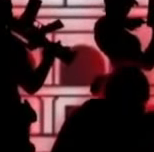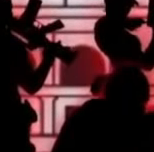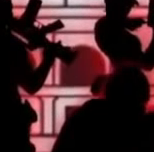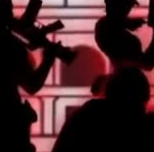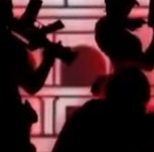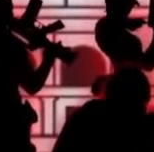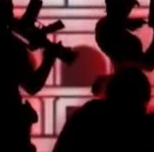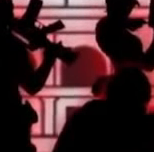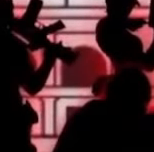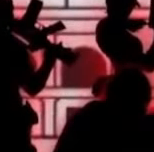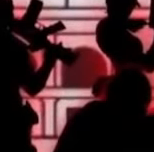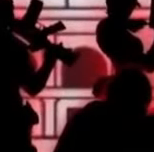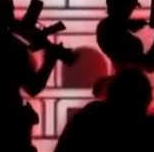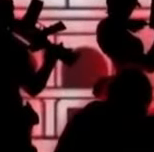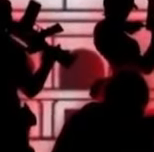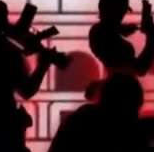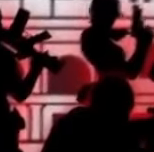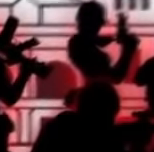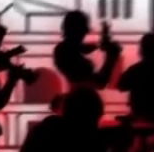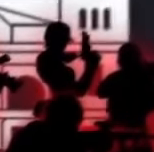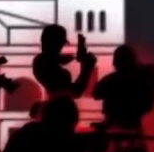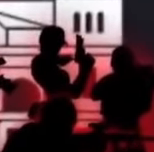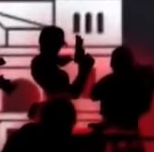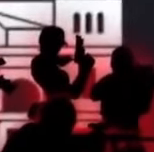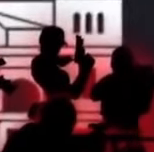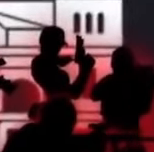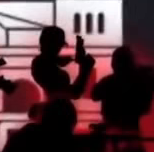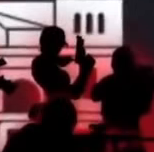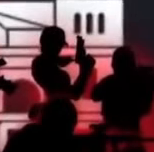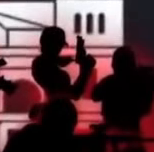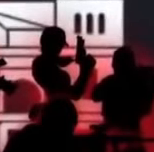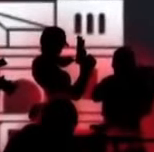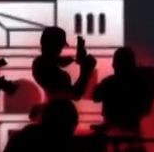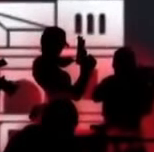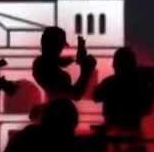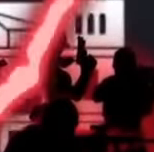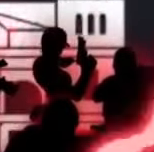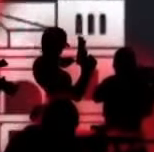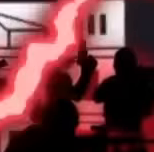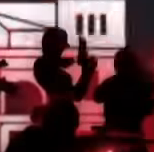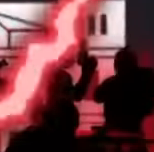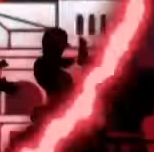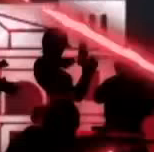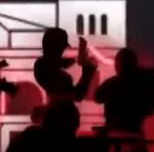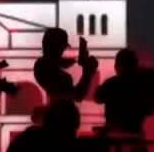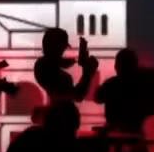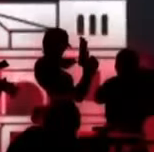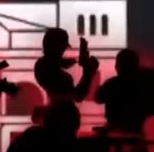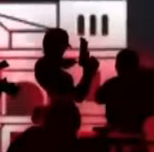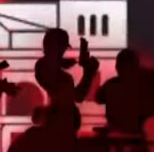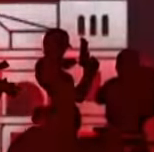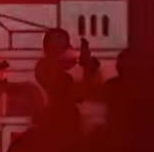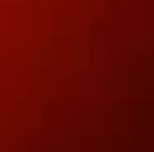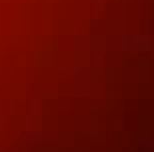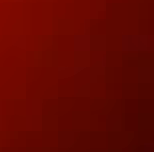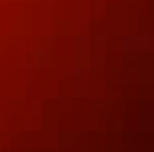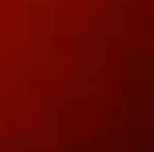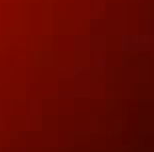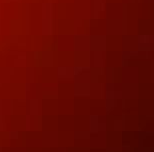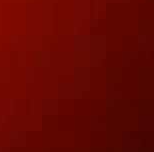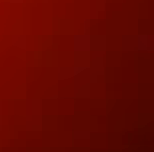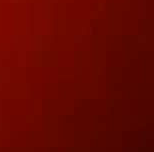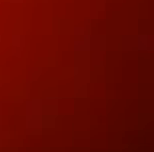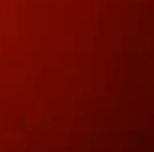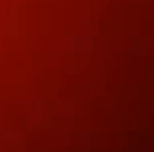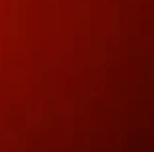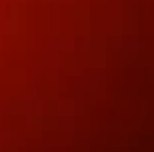kaibigan at mga crony. Sinuportahan din siya ng Estados Unidos. Full force, so to speak. Malakas ang kanyang